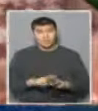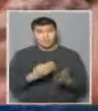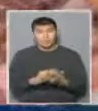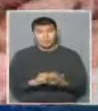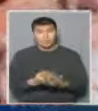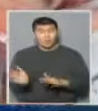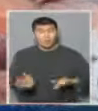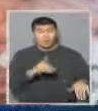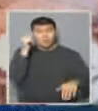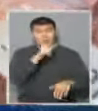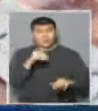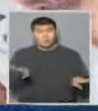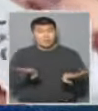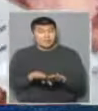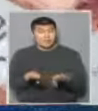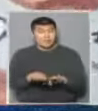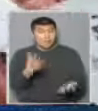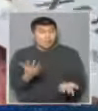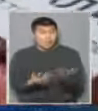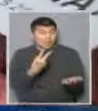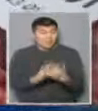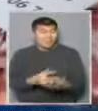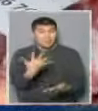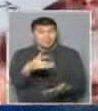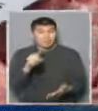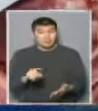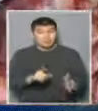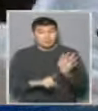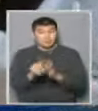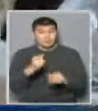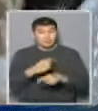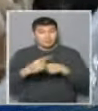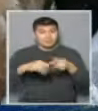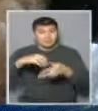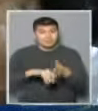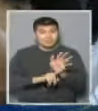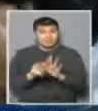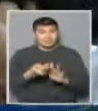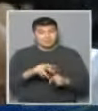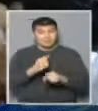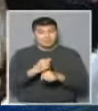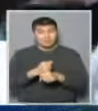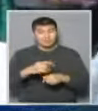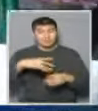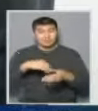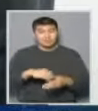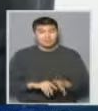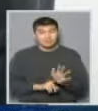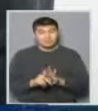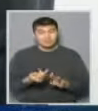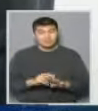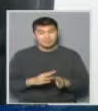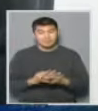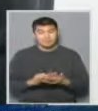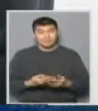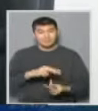көрсеткіш өткен жылдың сәйкес кезеңімен салыстырғанда 5,3%-ке артып отыр. Әрине, өткен жылы көптеген